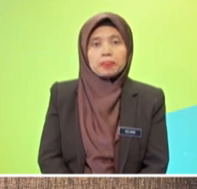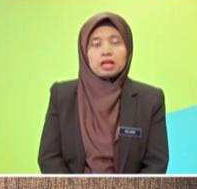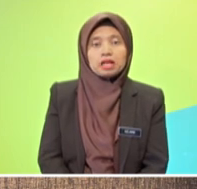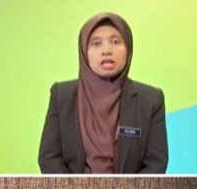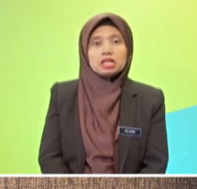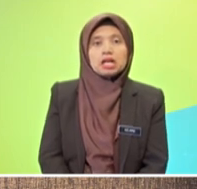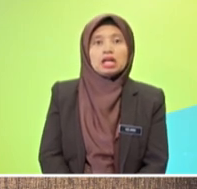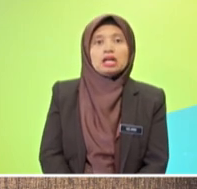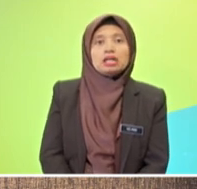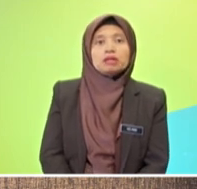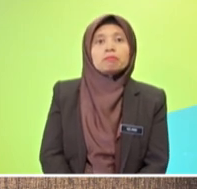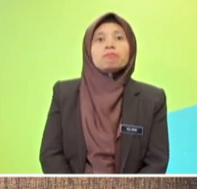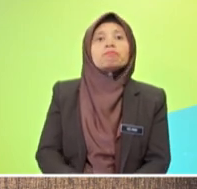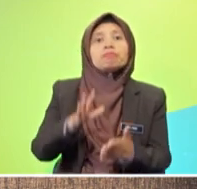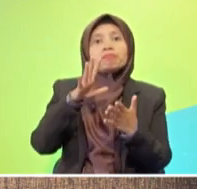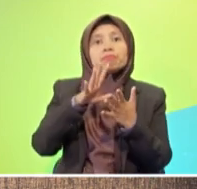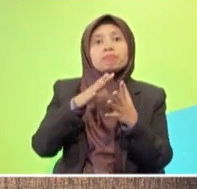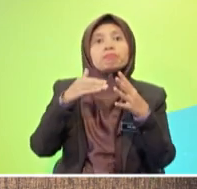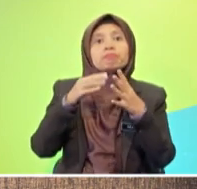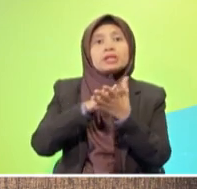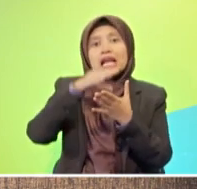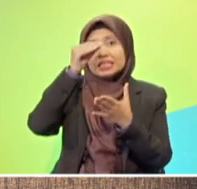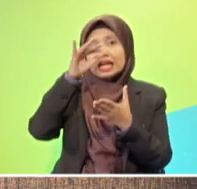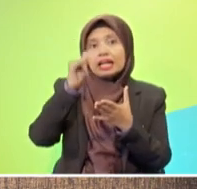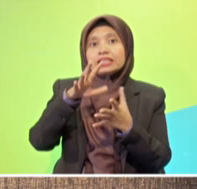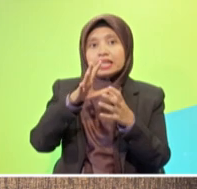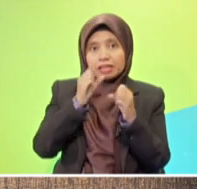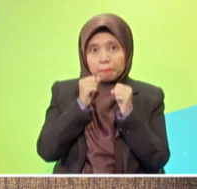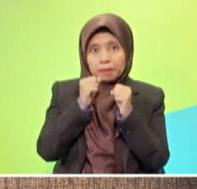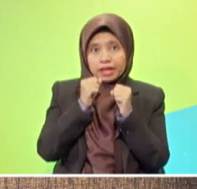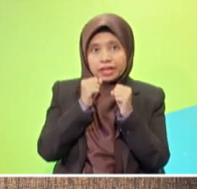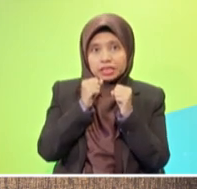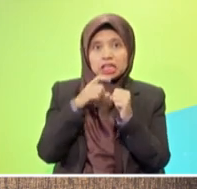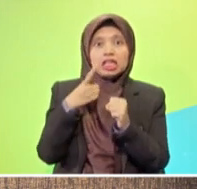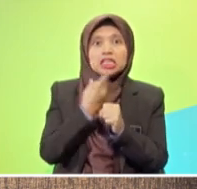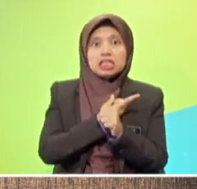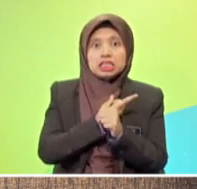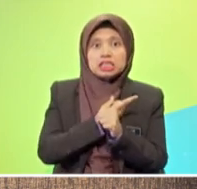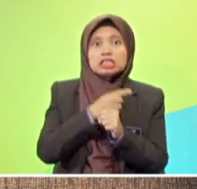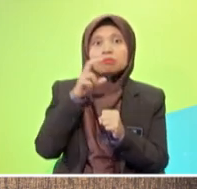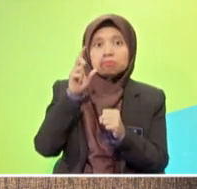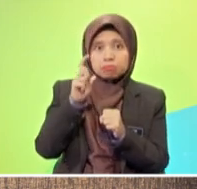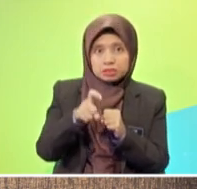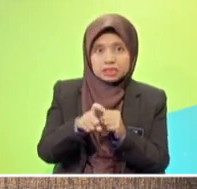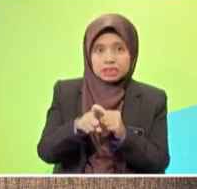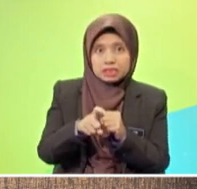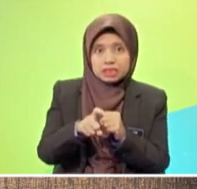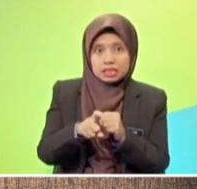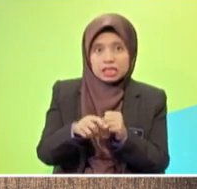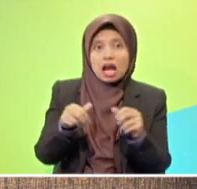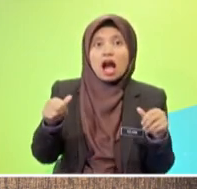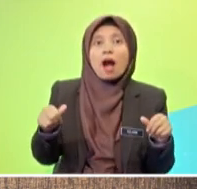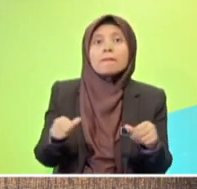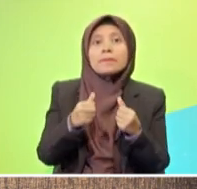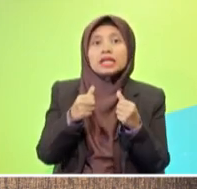hemat saya pengacaranya diperoleh pada petikan Pak Belalang ialah Kita seharusnya mengamalkan di hati